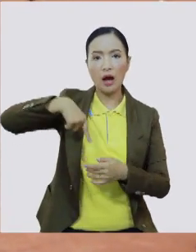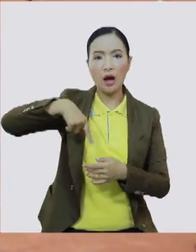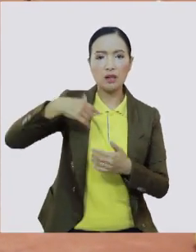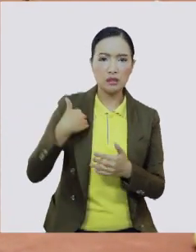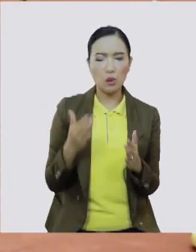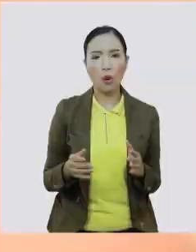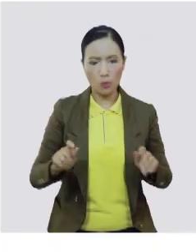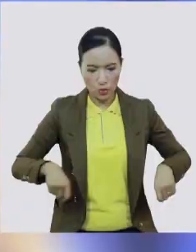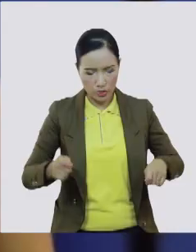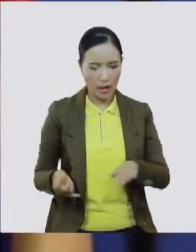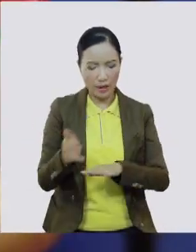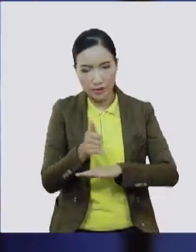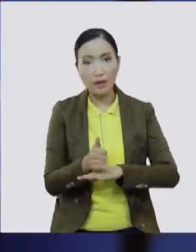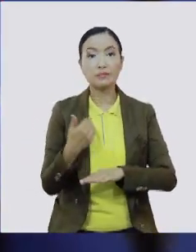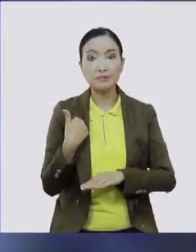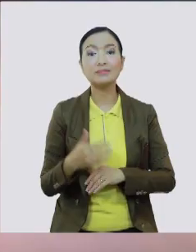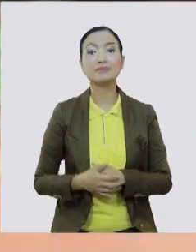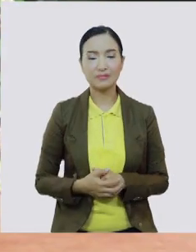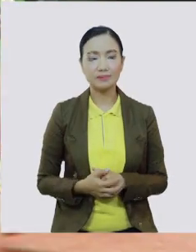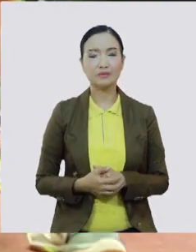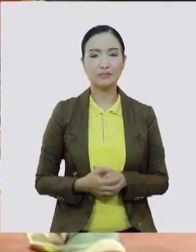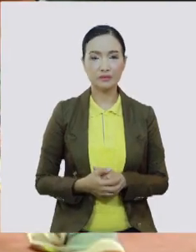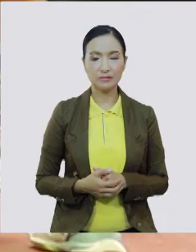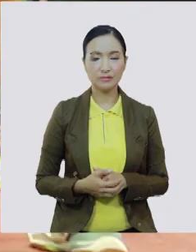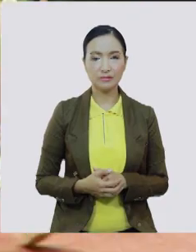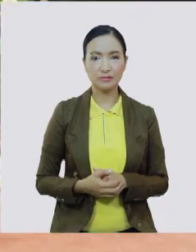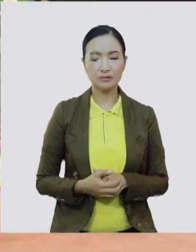ยืนได้ก็ต้องนั่งวีลแชร์